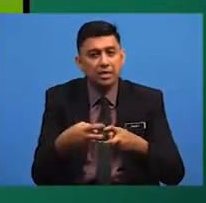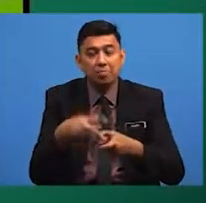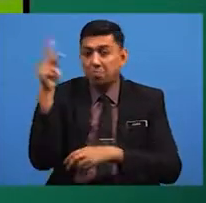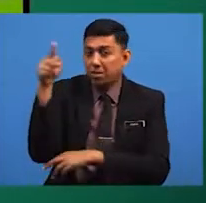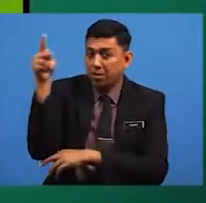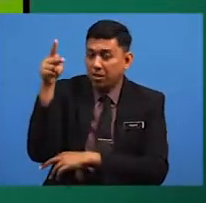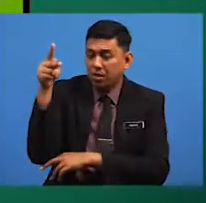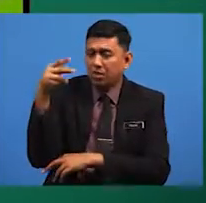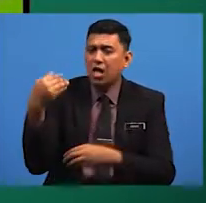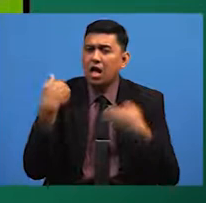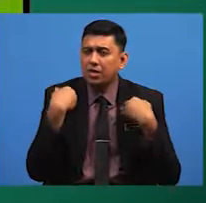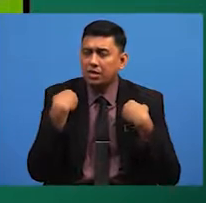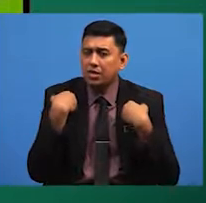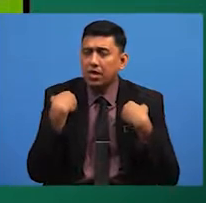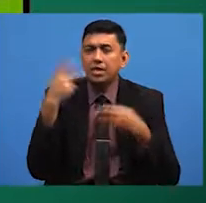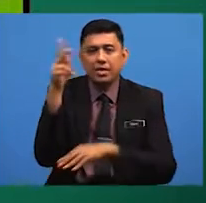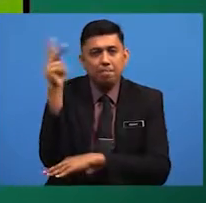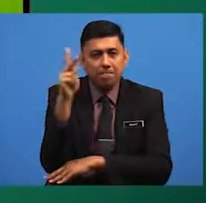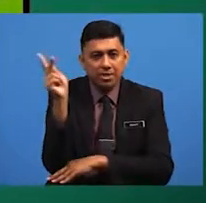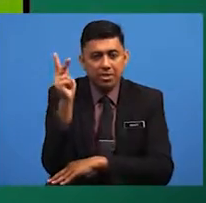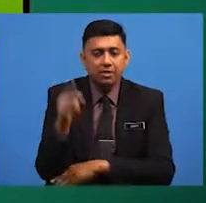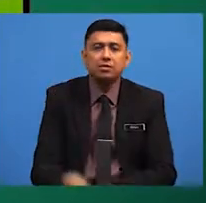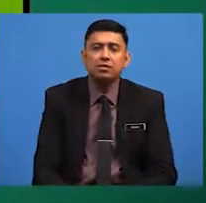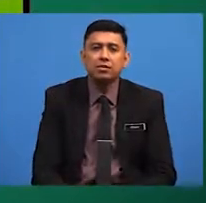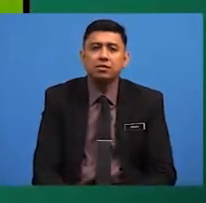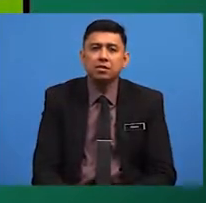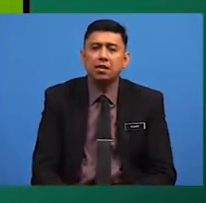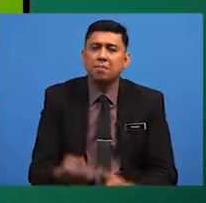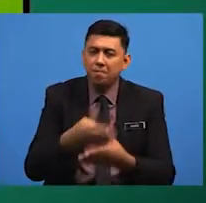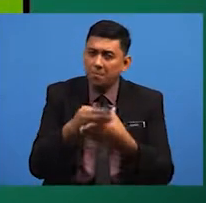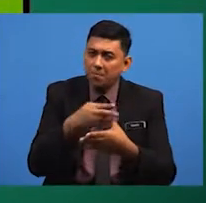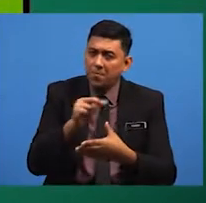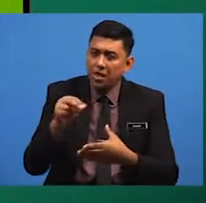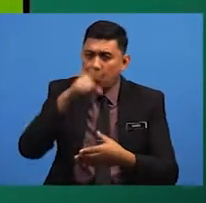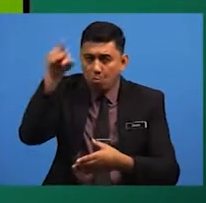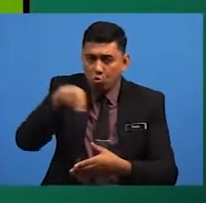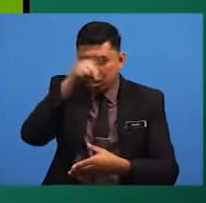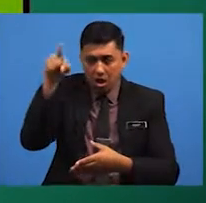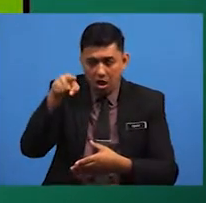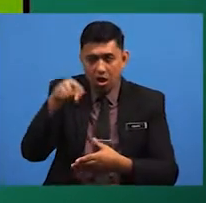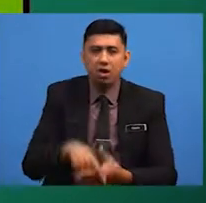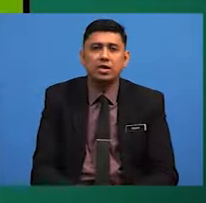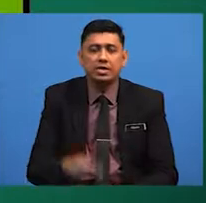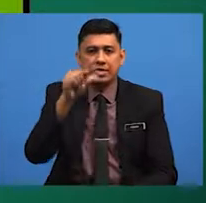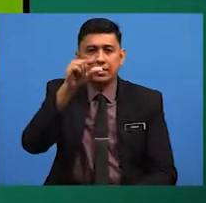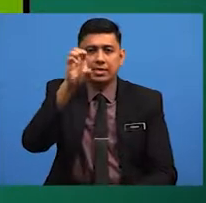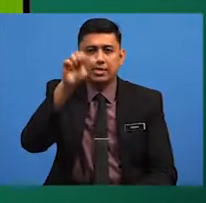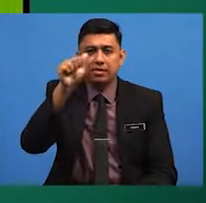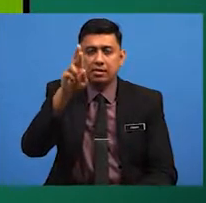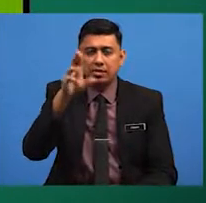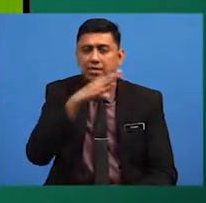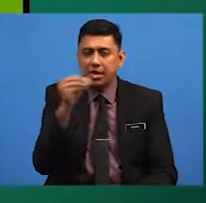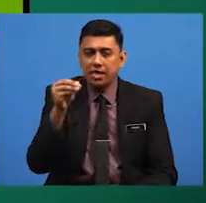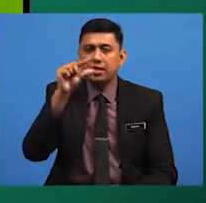angin Kediri daripada kipas dan bahagian yang berputar gear dan